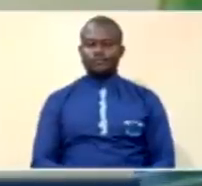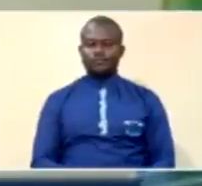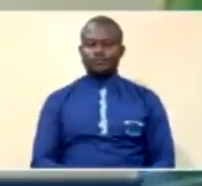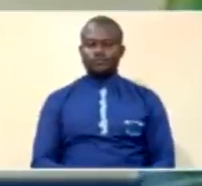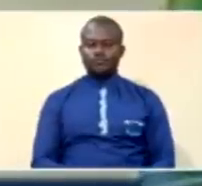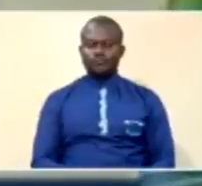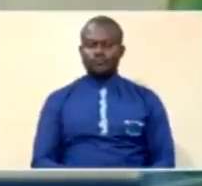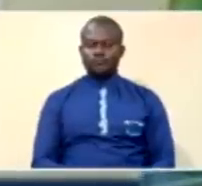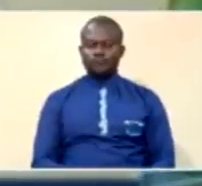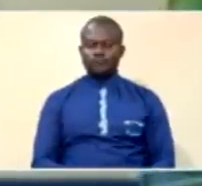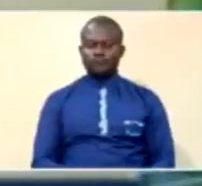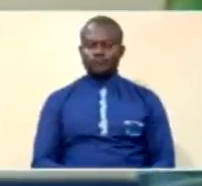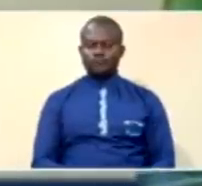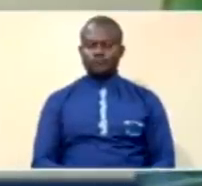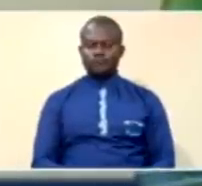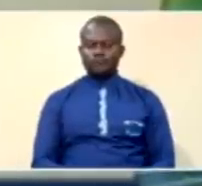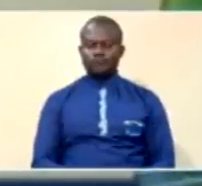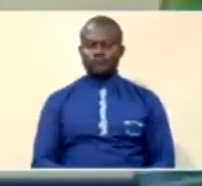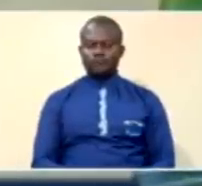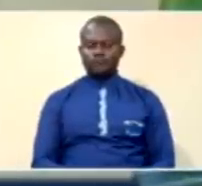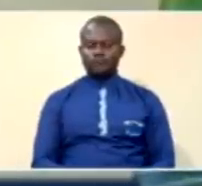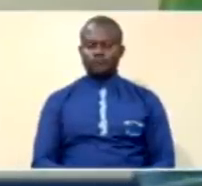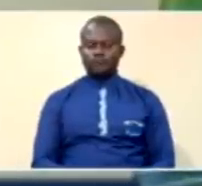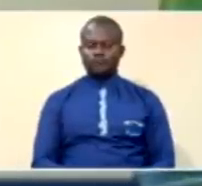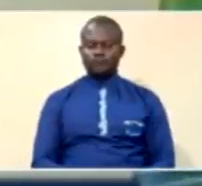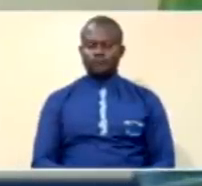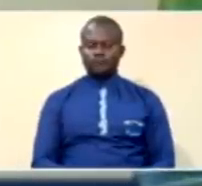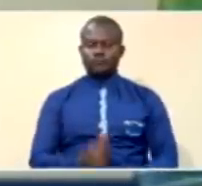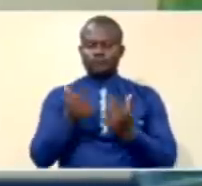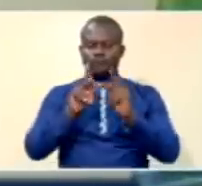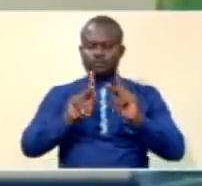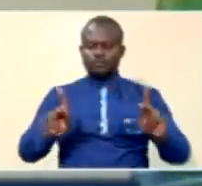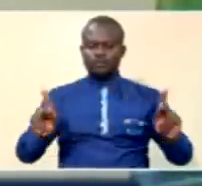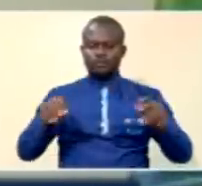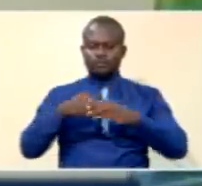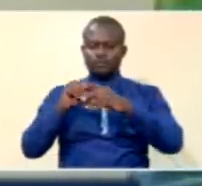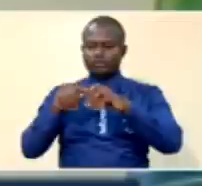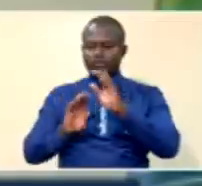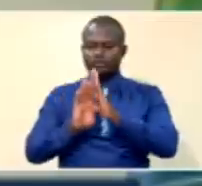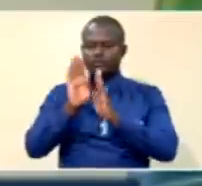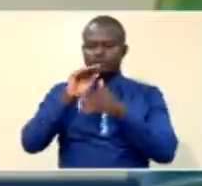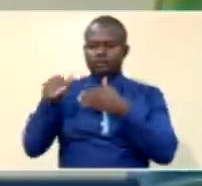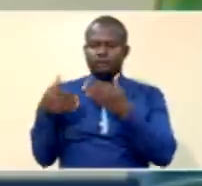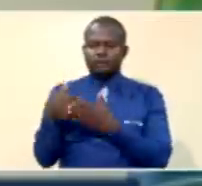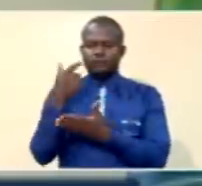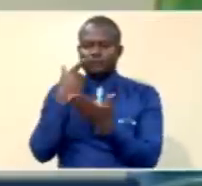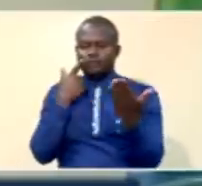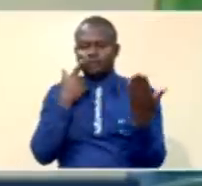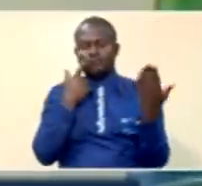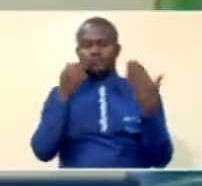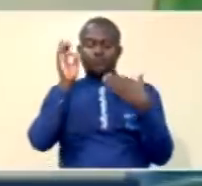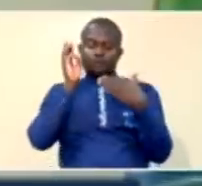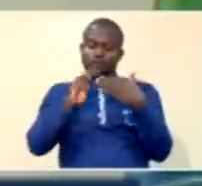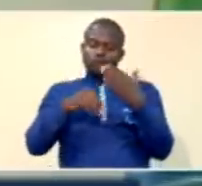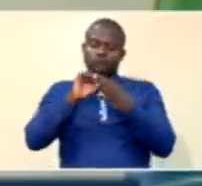cye. Conditions sine qua non. Ayo mahoro ari nayo shingiro y'iterambere ibyo ariyo ryose azabonekera